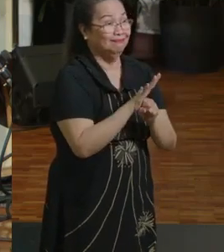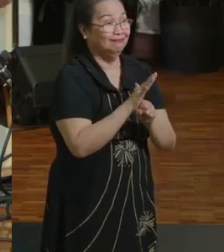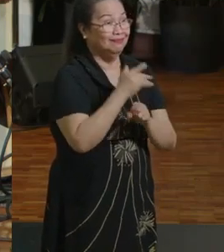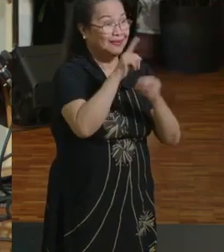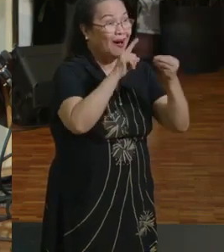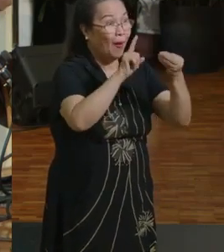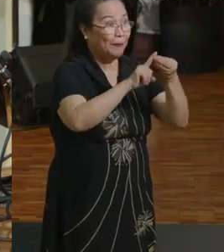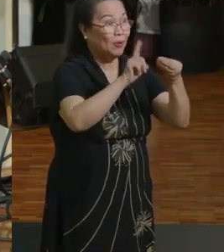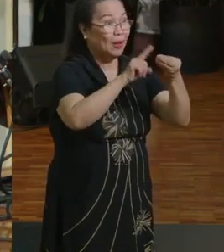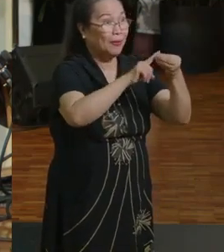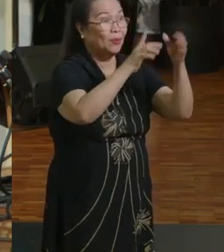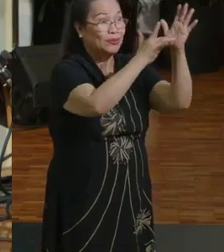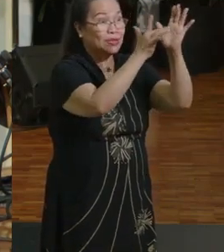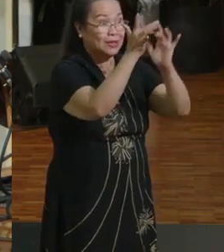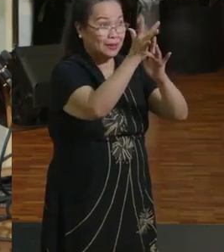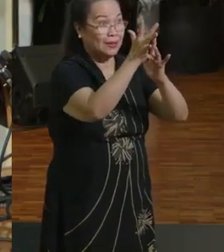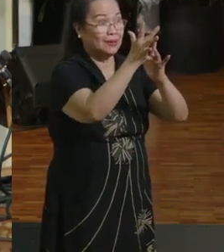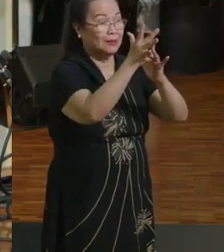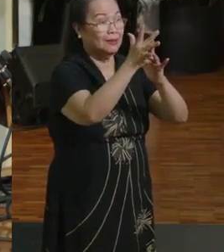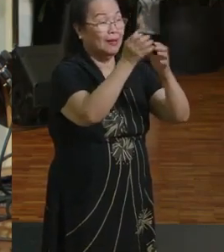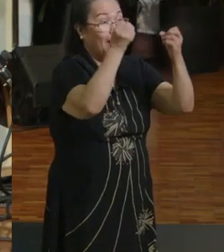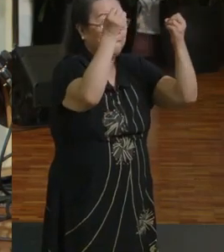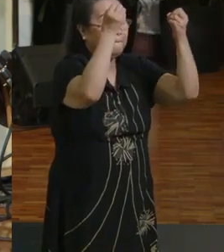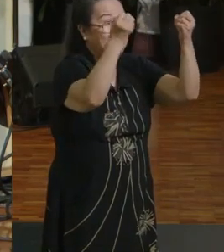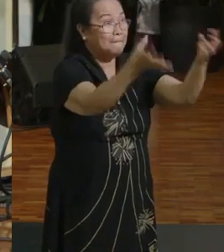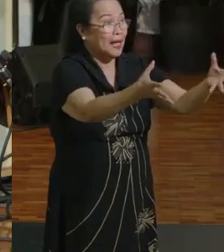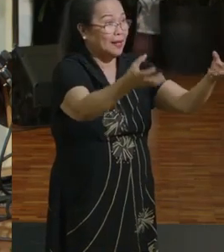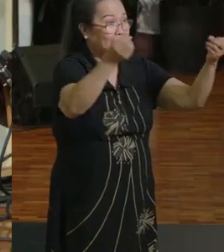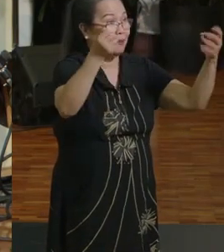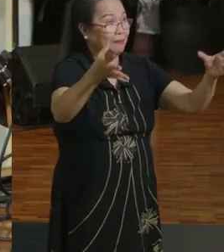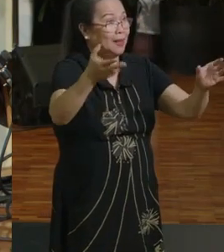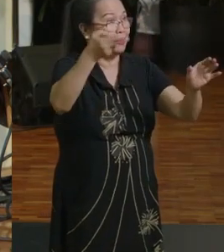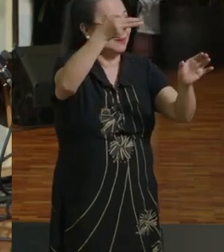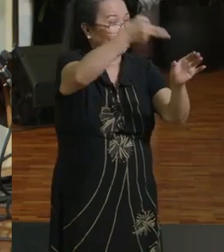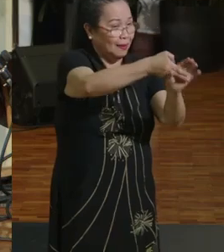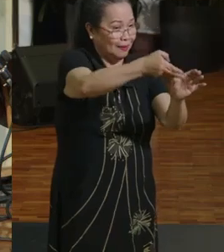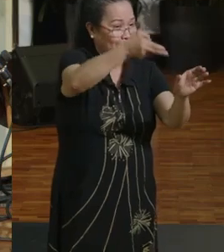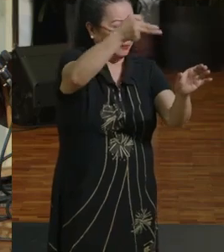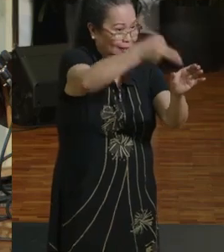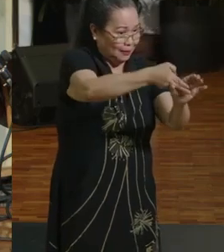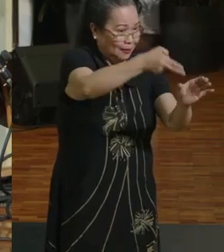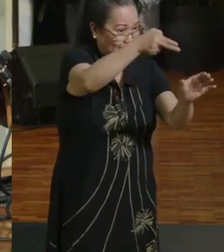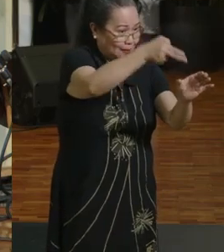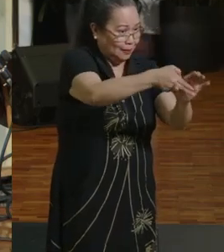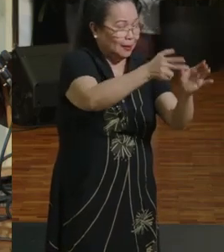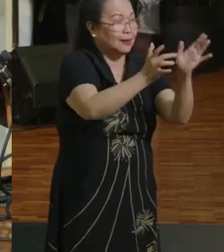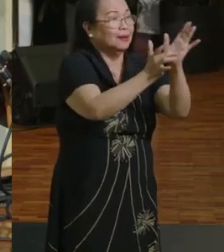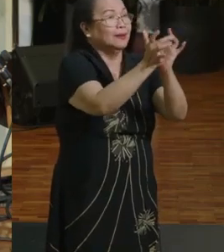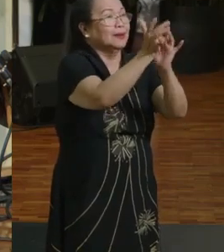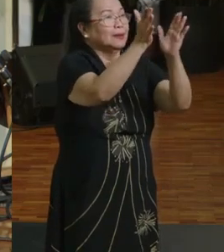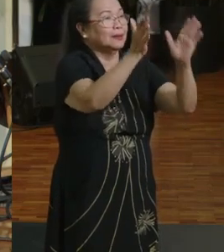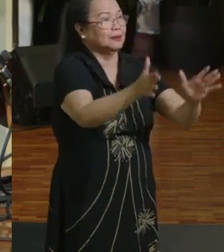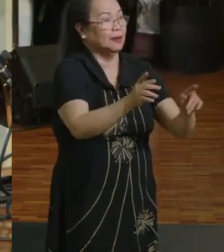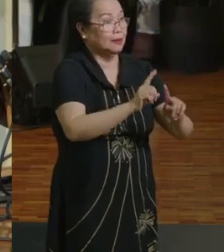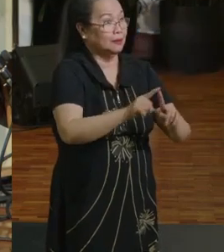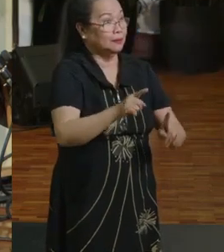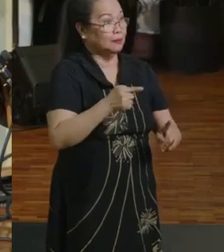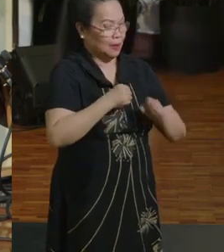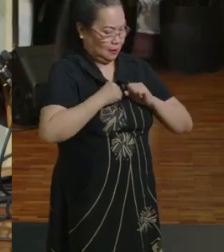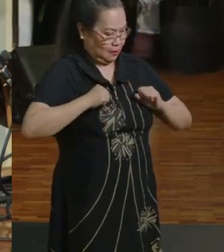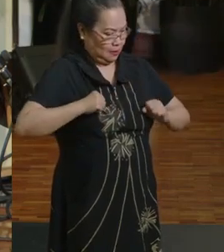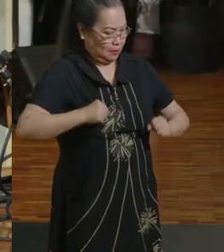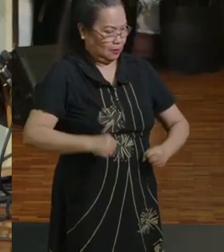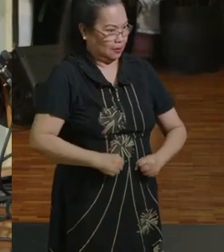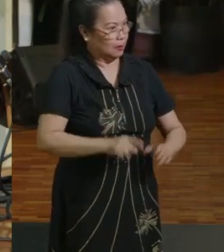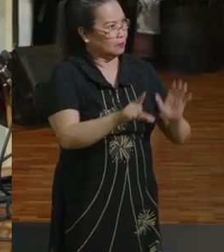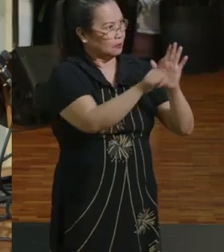pangangaral. Libo-libo na ang naging kaanib ng Kristyanismo. Pero pinagbawalan namin kayo na huwag